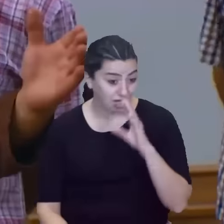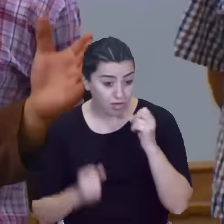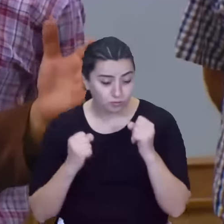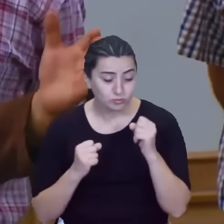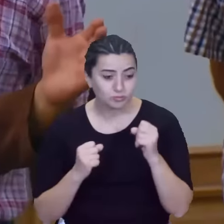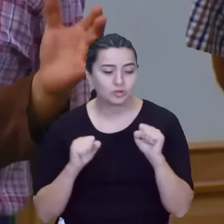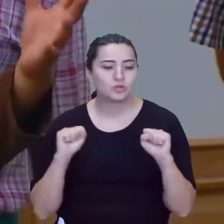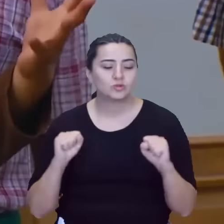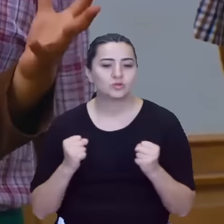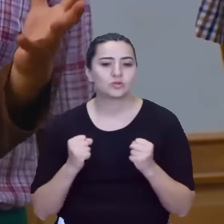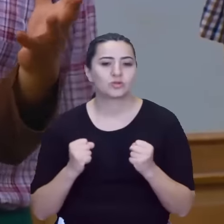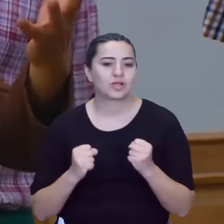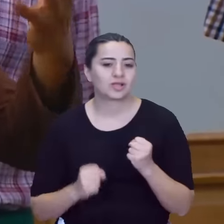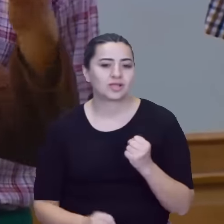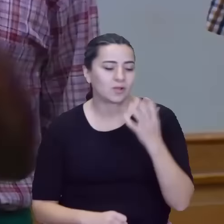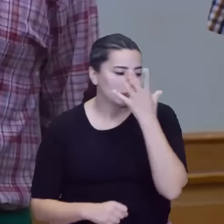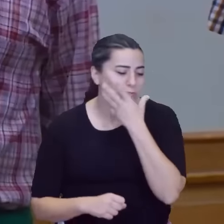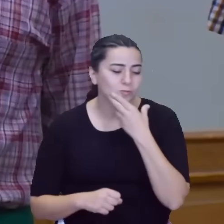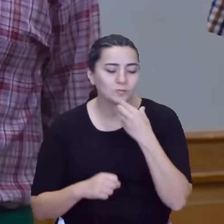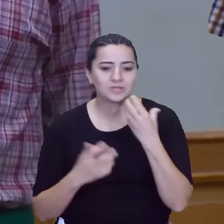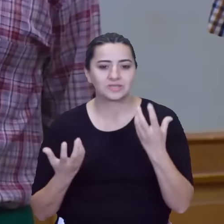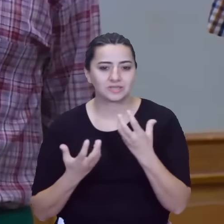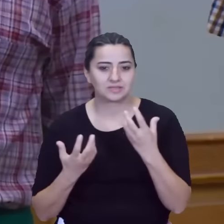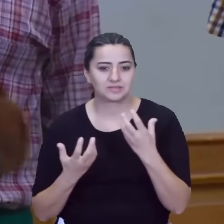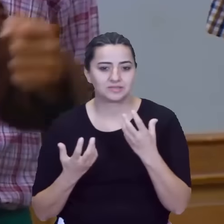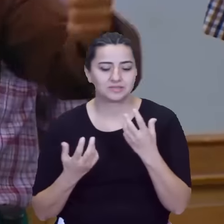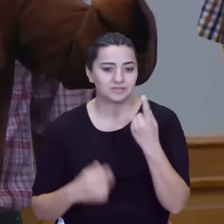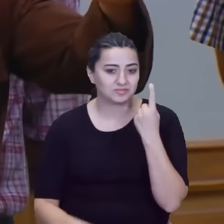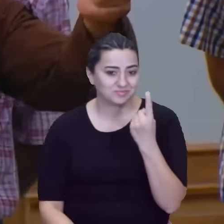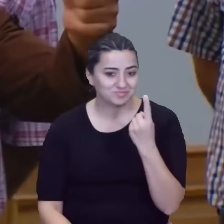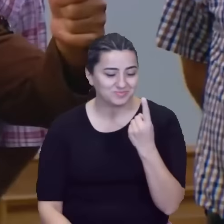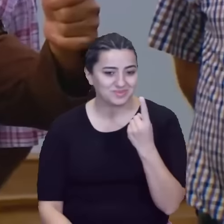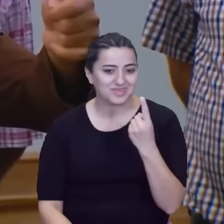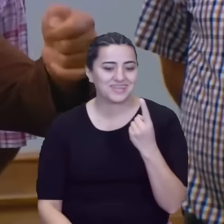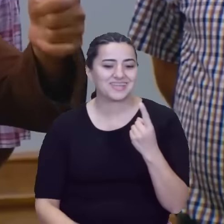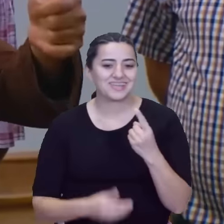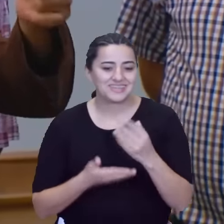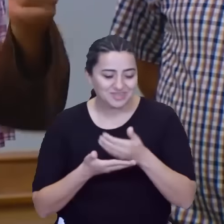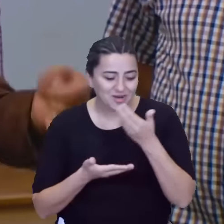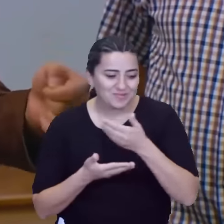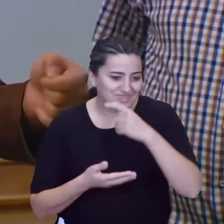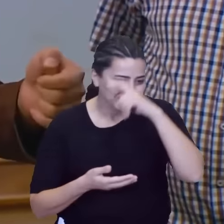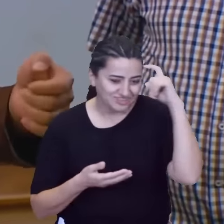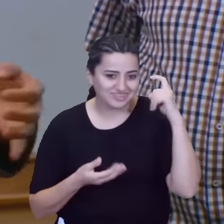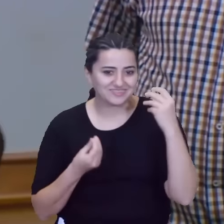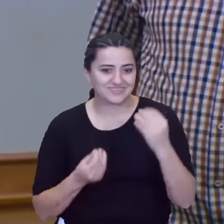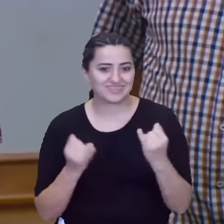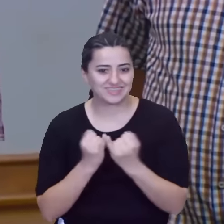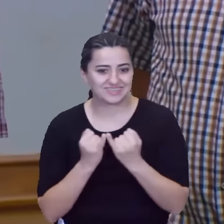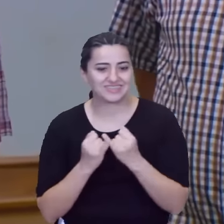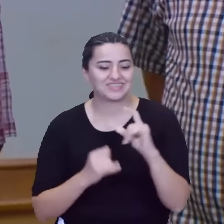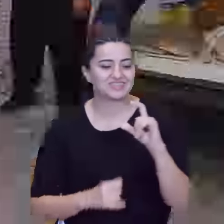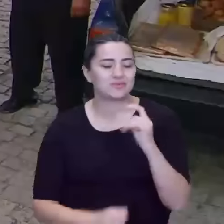Erzurum'un soyuğu yalar elini üzünü. Bir kesme çorba iç ısın kardeş.